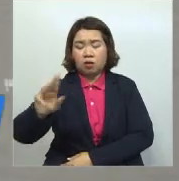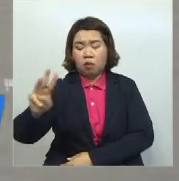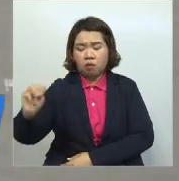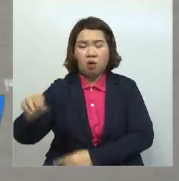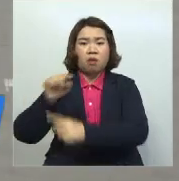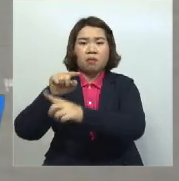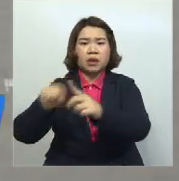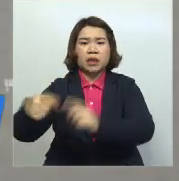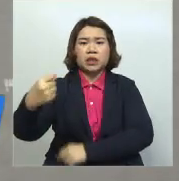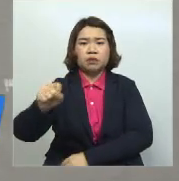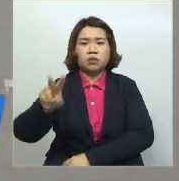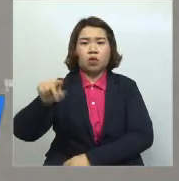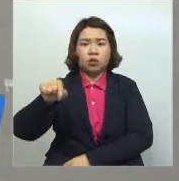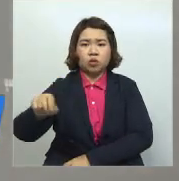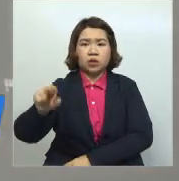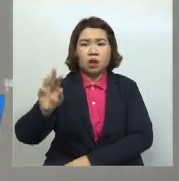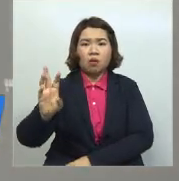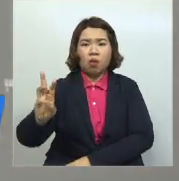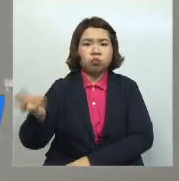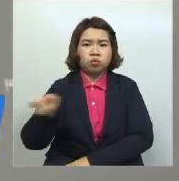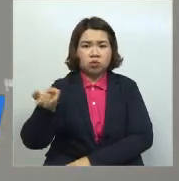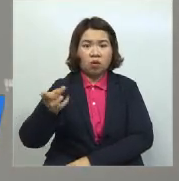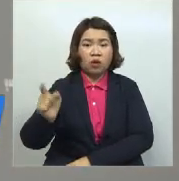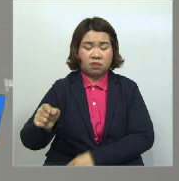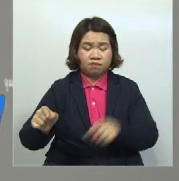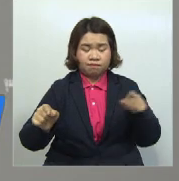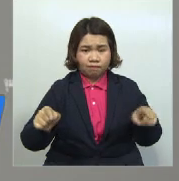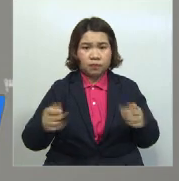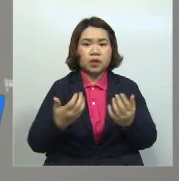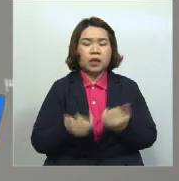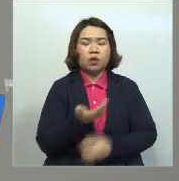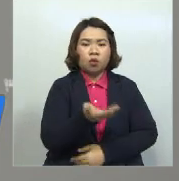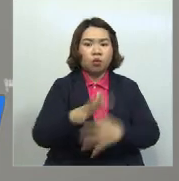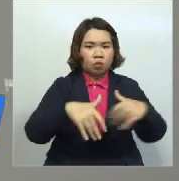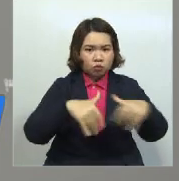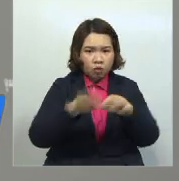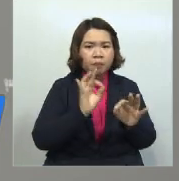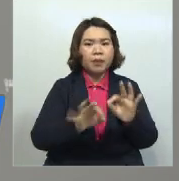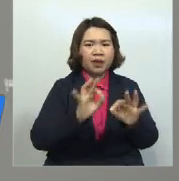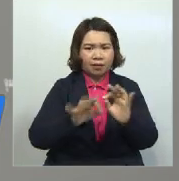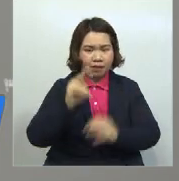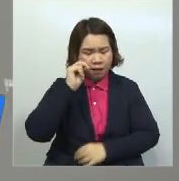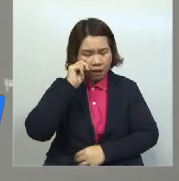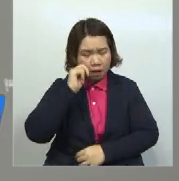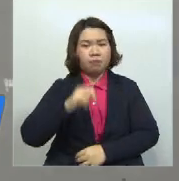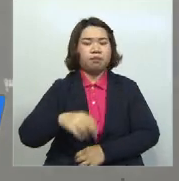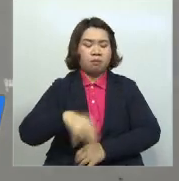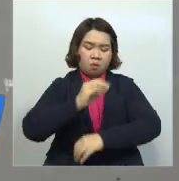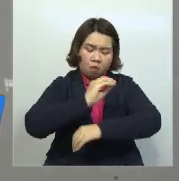ว่าคิดเป็นร้อยละ 12.36 เท่านั้นเจ้าหน้าที่ก็เลยขอให้ประชาชนช่วยกันใช้น้ำอย่างประหยัดแล้วก็หันม